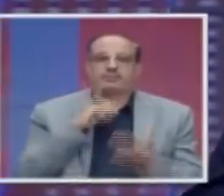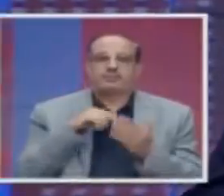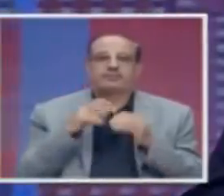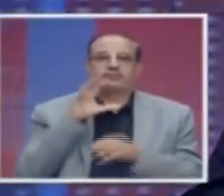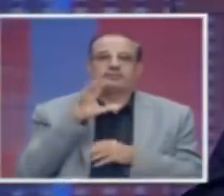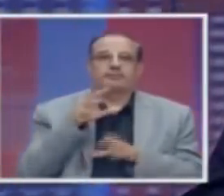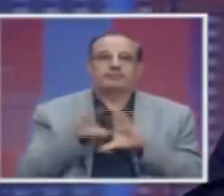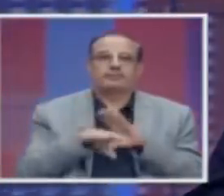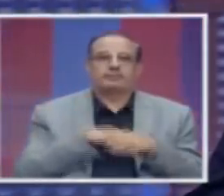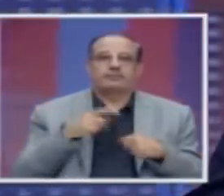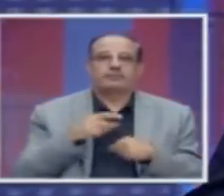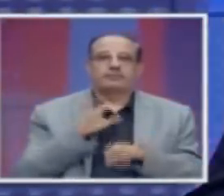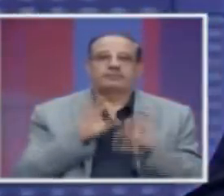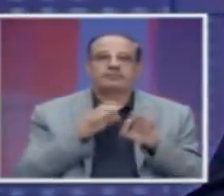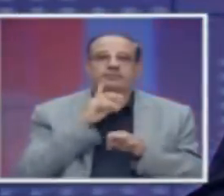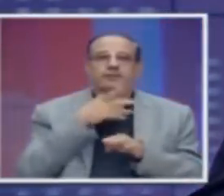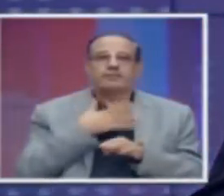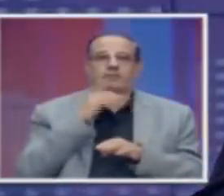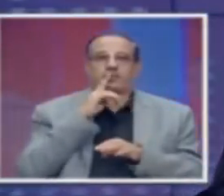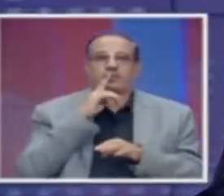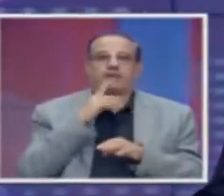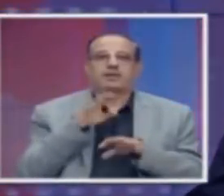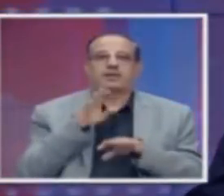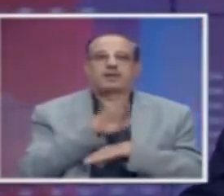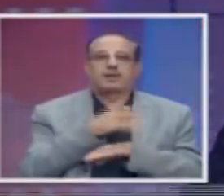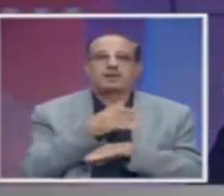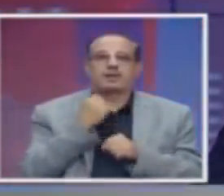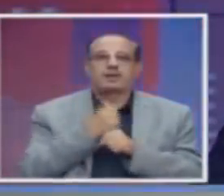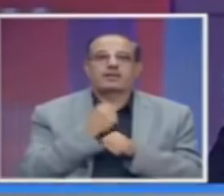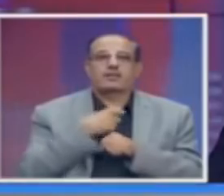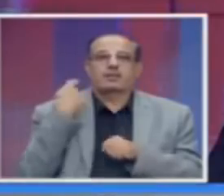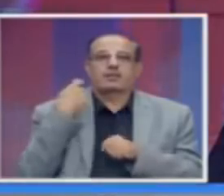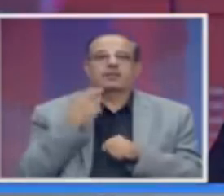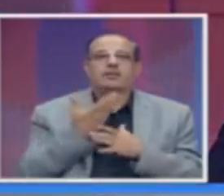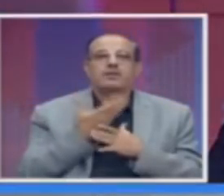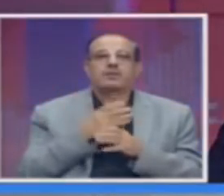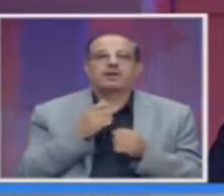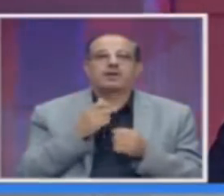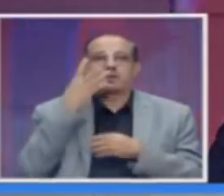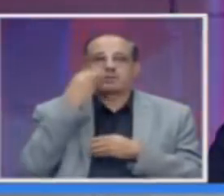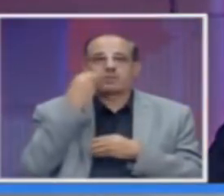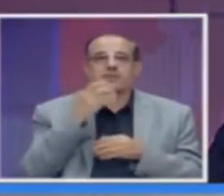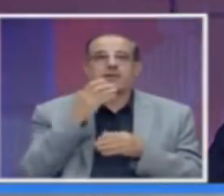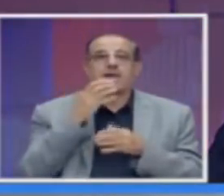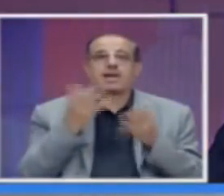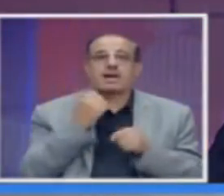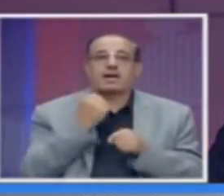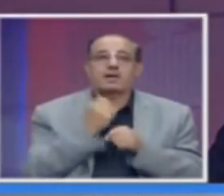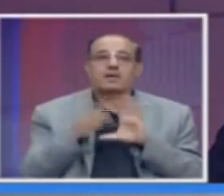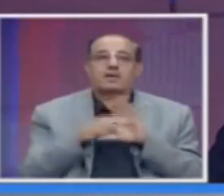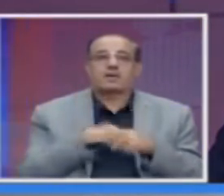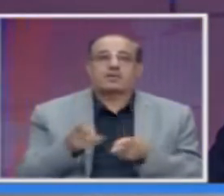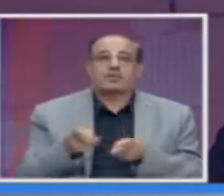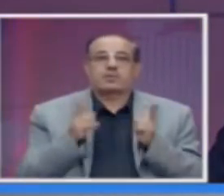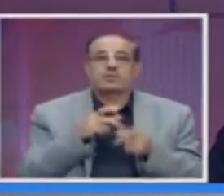أكد وزير الدولة للإنتاج الحربي المهندس محمد أحمد مرسي أن استراتيجية العمل بالوزارة تقوم على تطويع الإمكانات من أجل